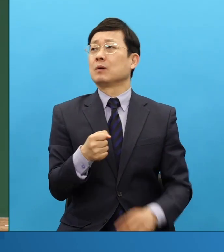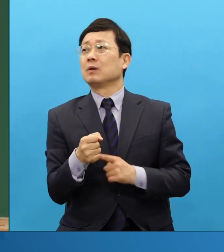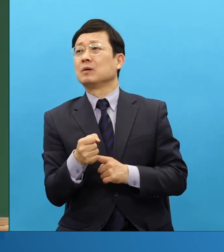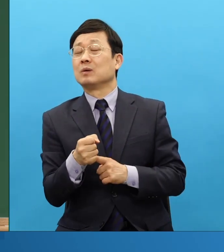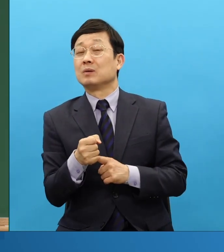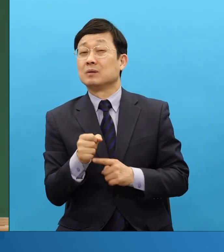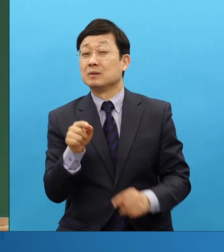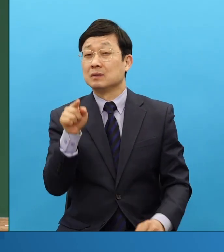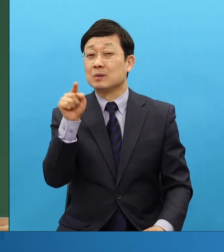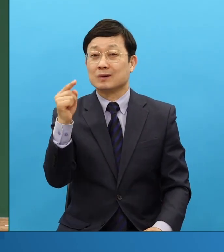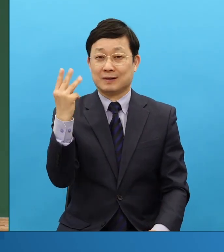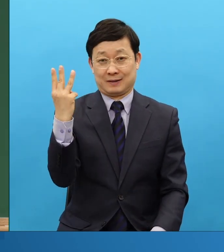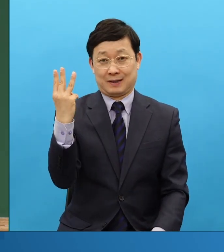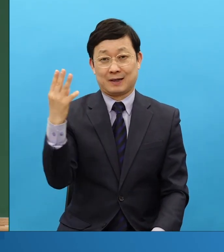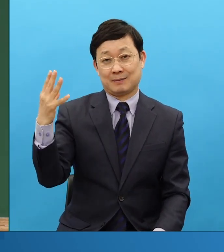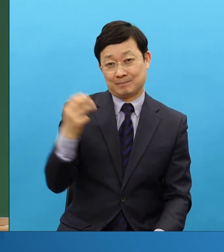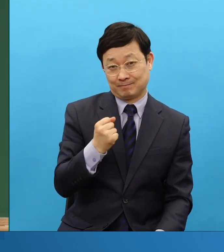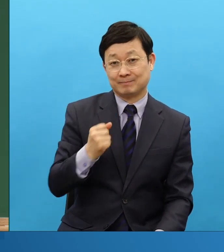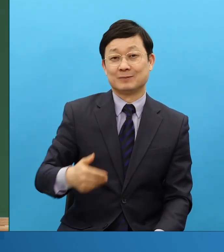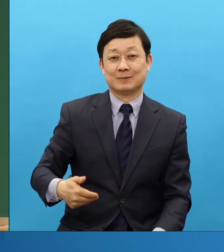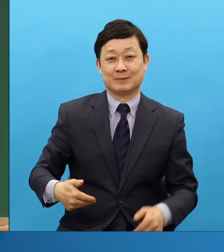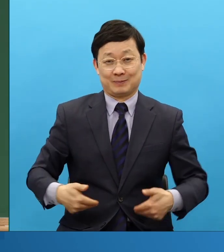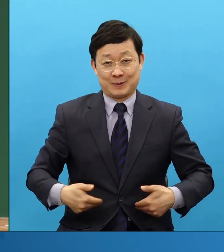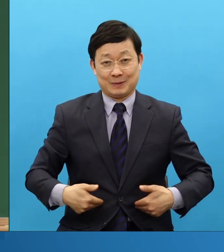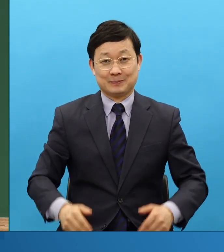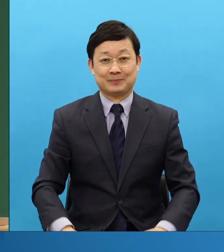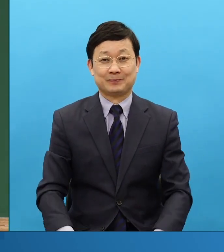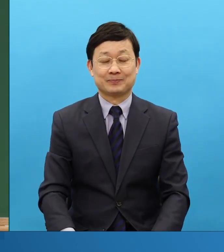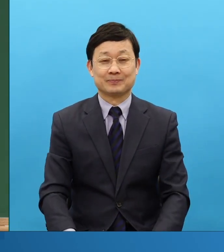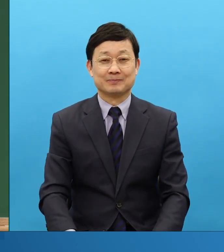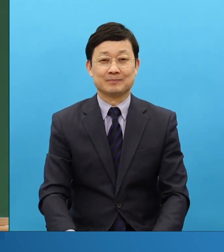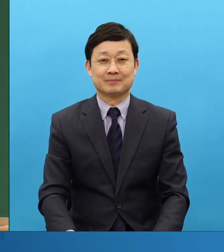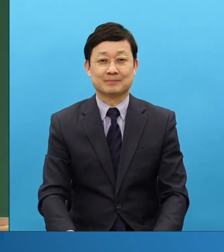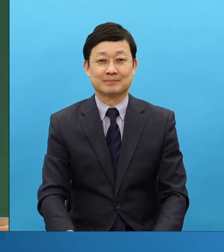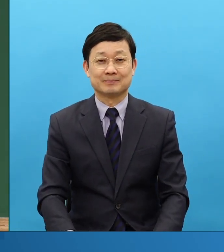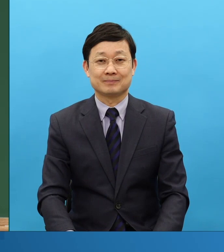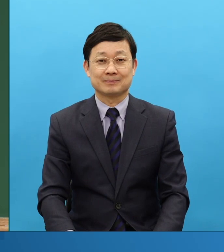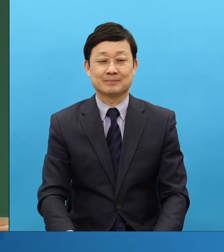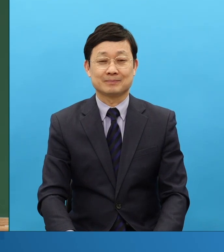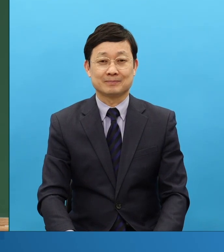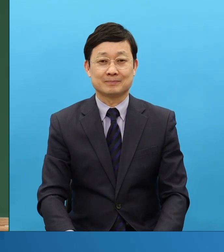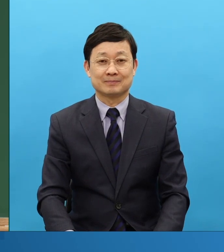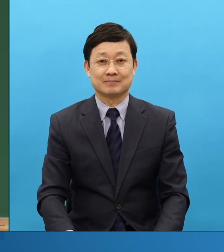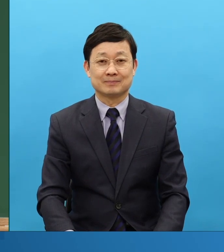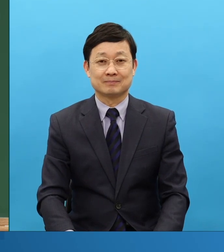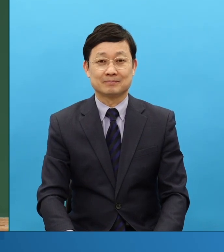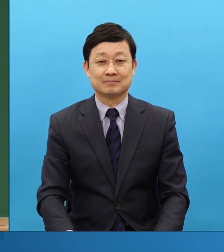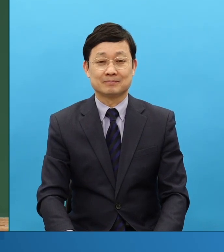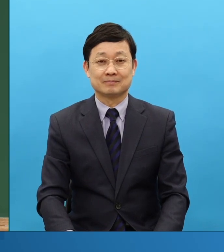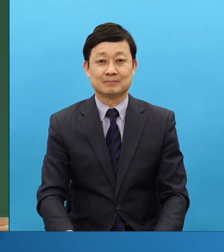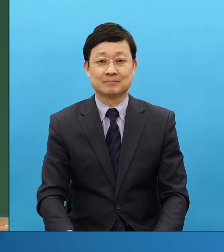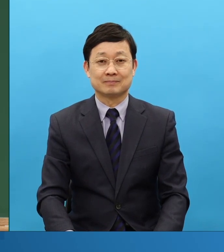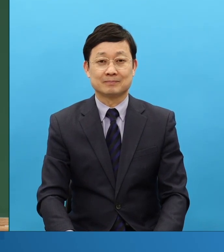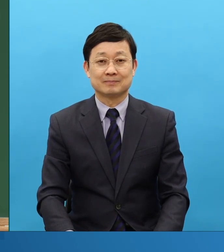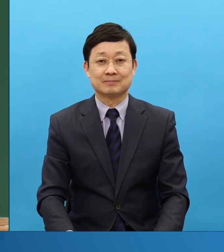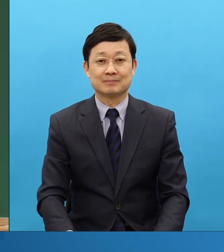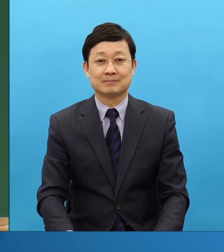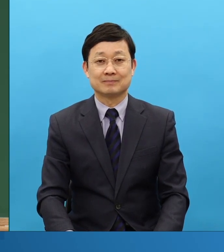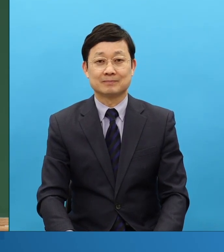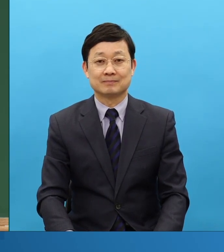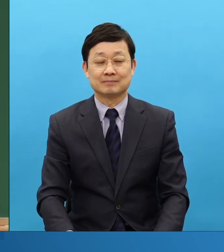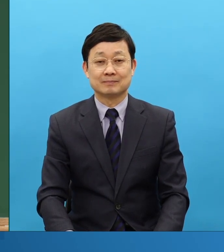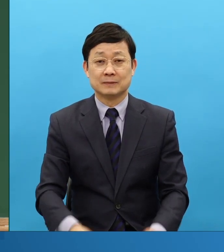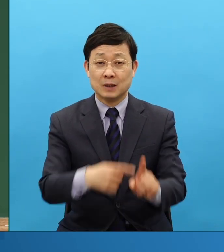other people, you have to hold here and discover what you must hold on to. 예, 보통 교회나 현장에 문제 생기거나 뭐 여러 가지